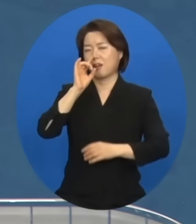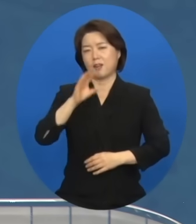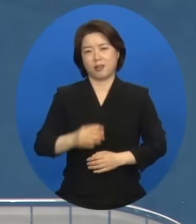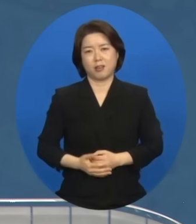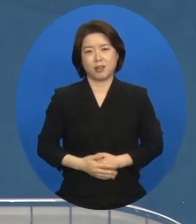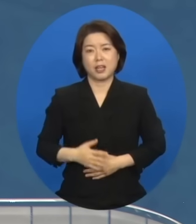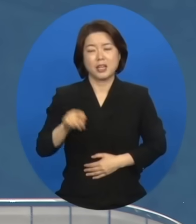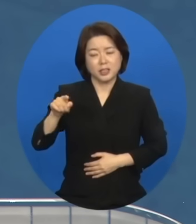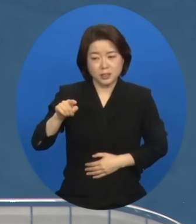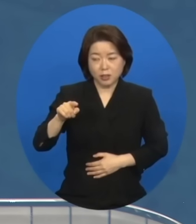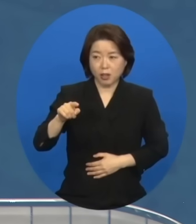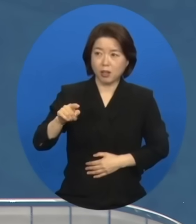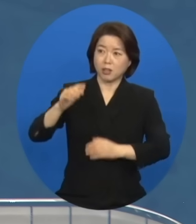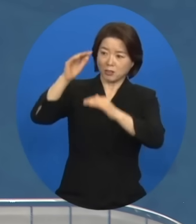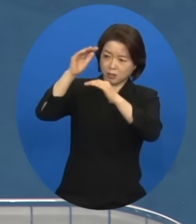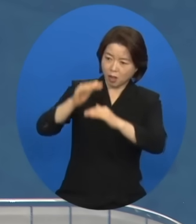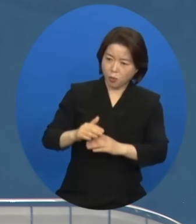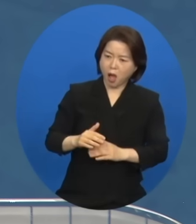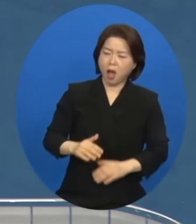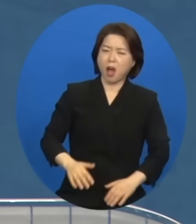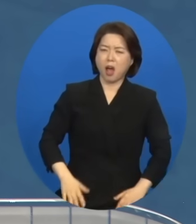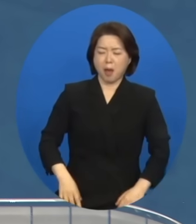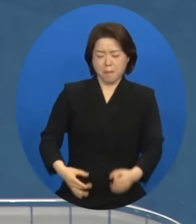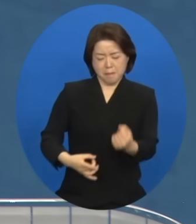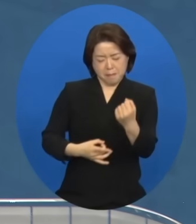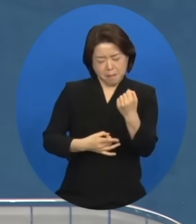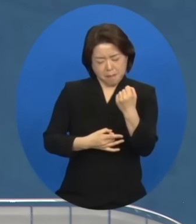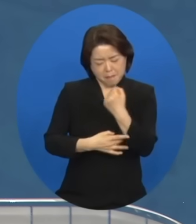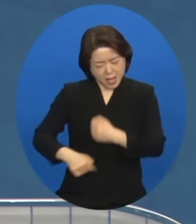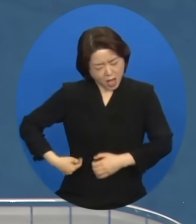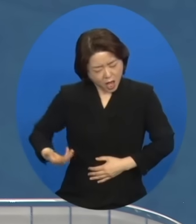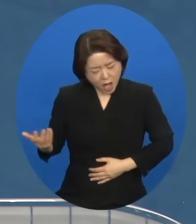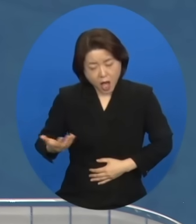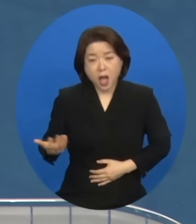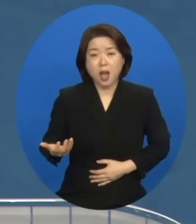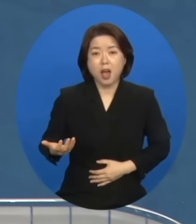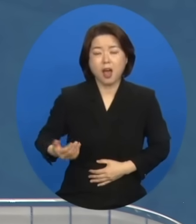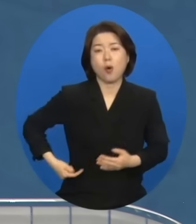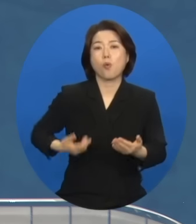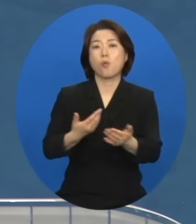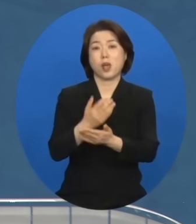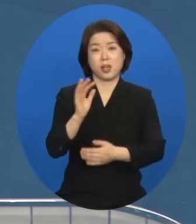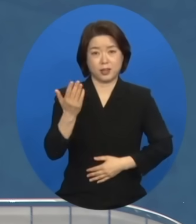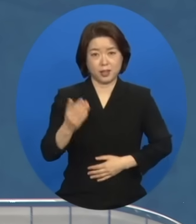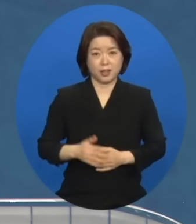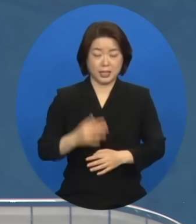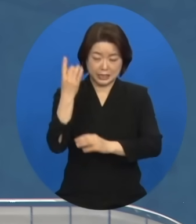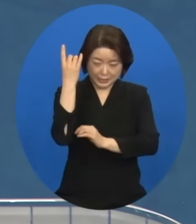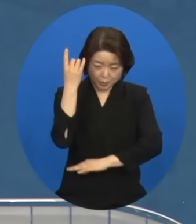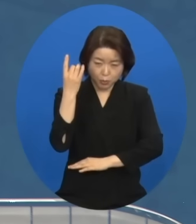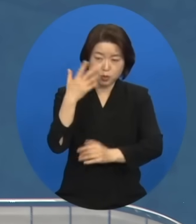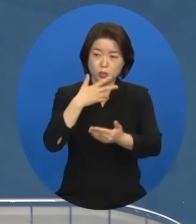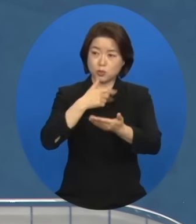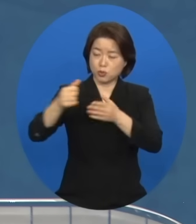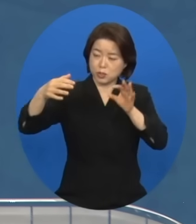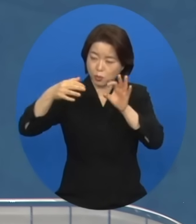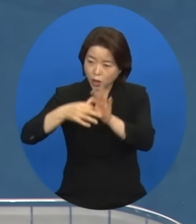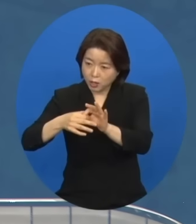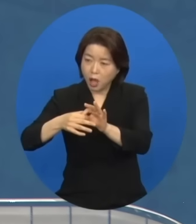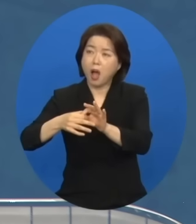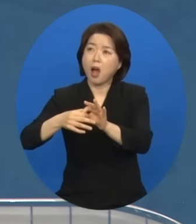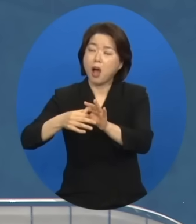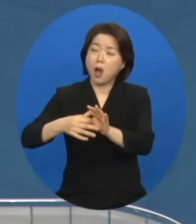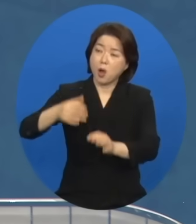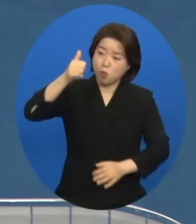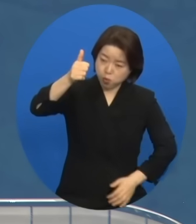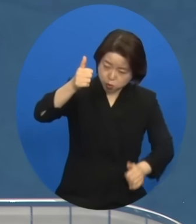그것이 저에게 있어서는 정말 뼈아프게 회개가 되는 것이었어요. 기본적으로 주님과의 관계가 그런